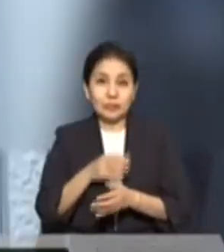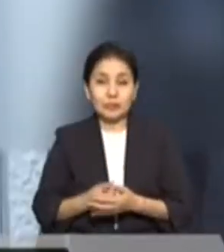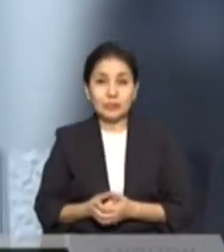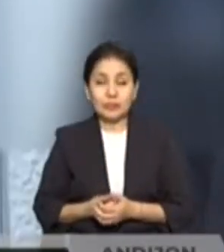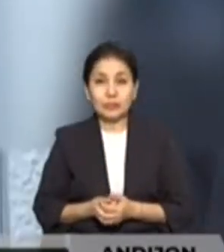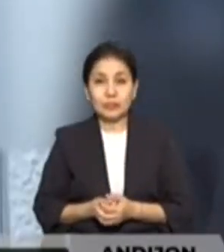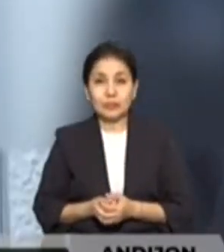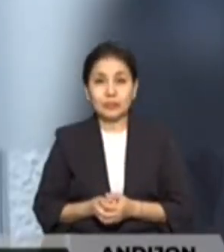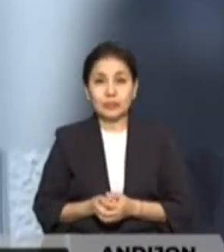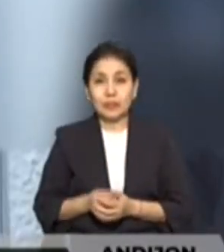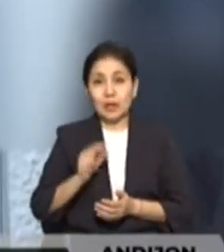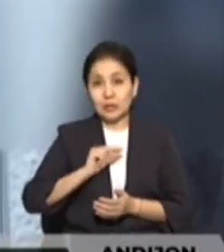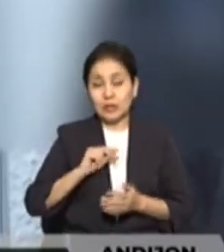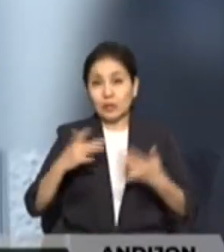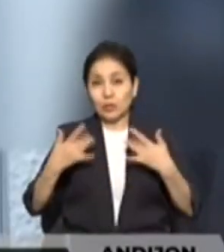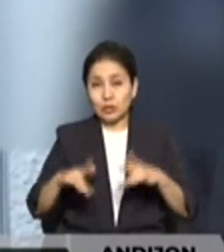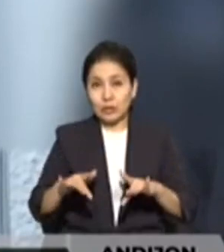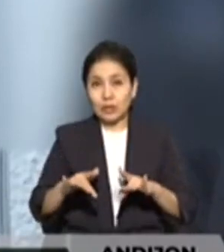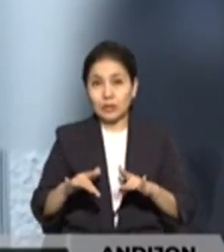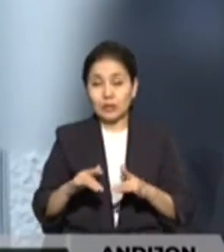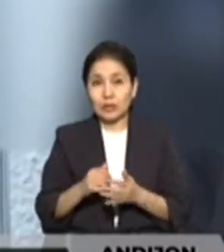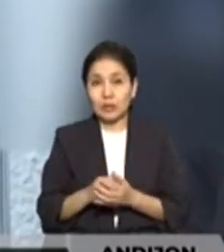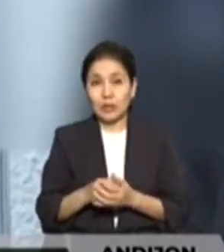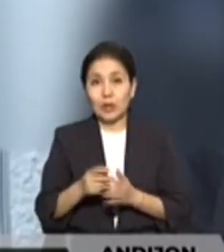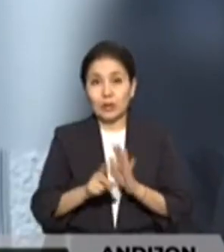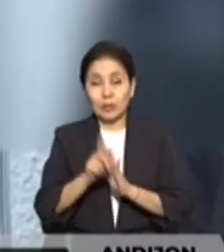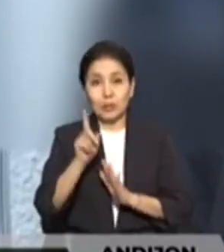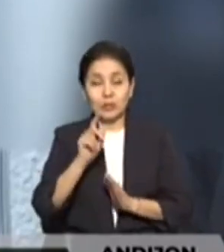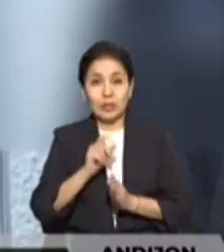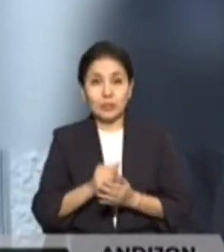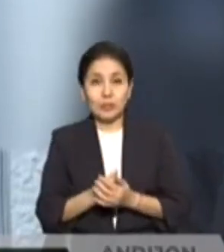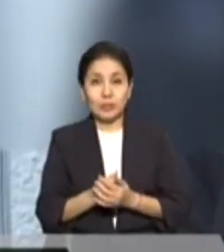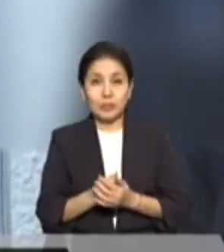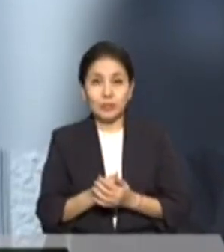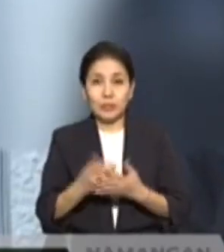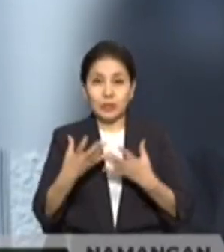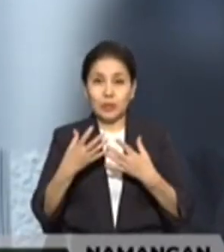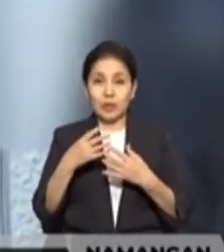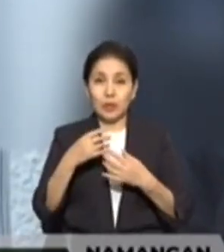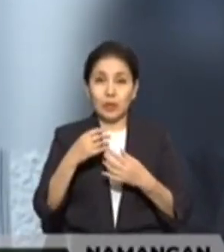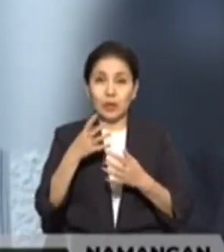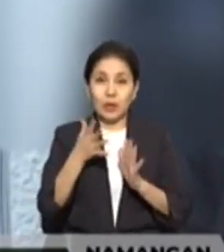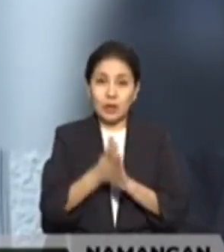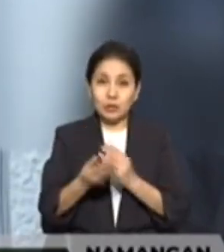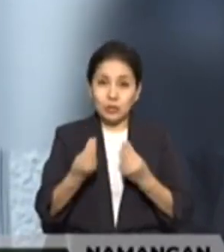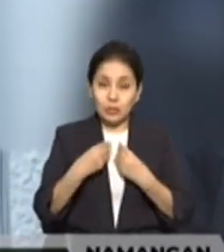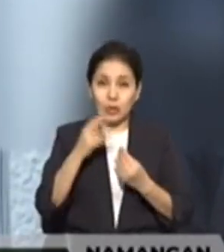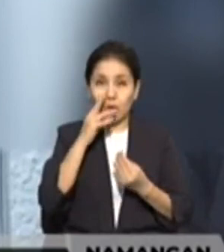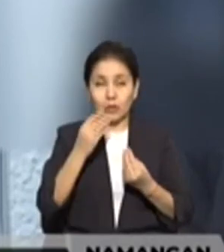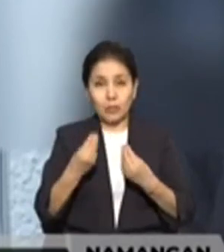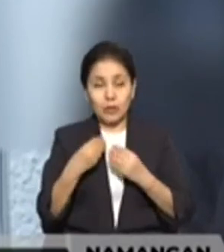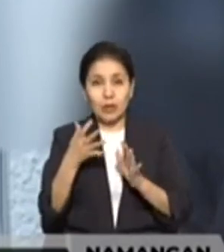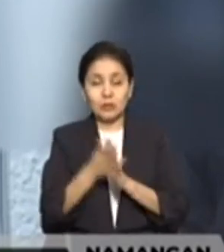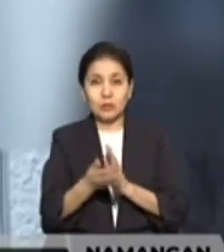ushlangan. İşdan bo'shatib olgandan keyin aldim. Men surishni boshladim bunda. Oyligimni ber, rasxodimni ber, rasxodimni ber